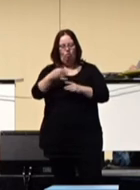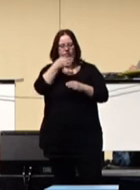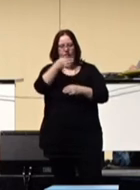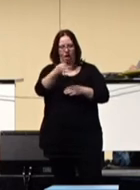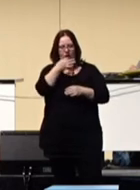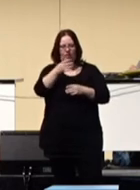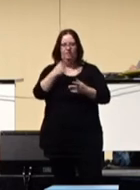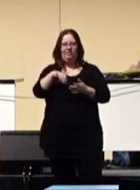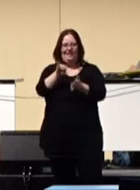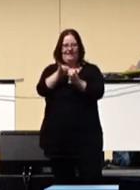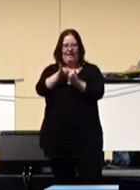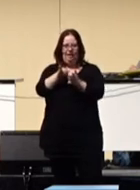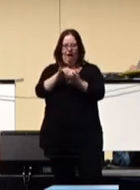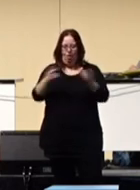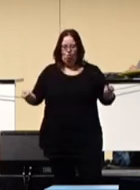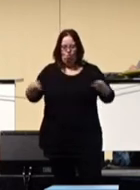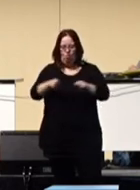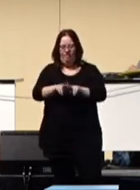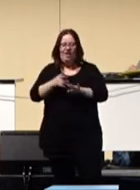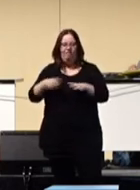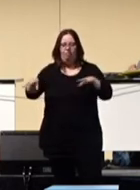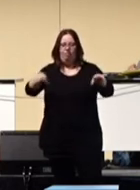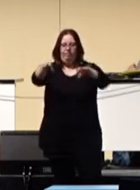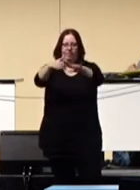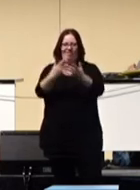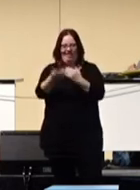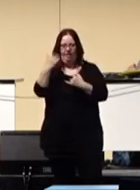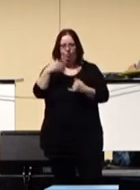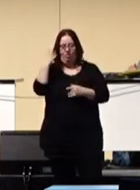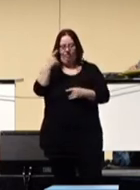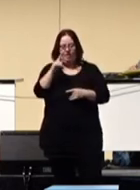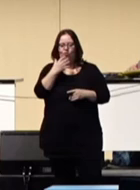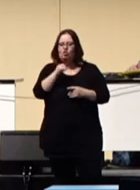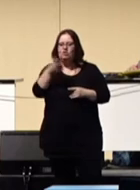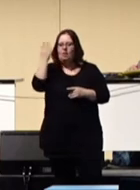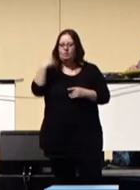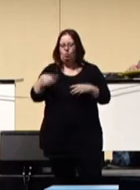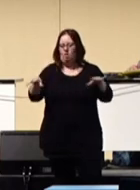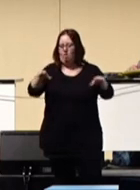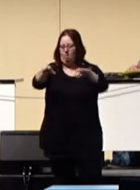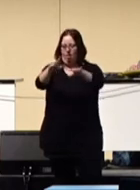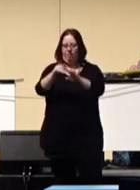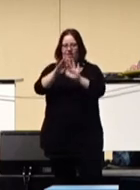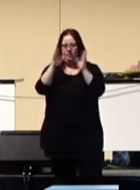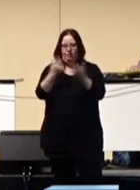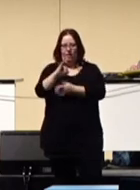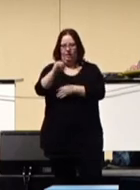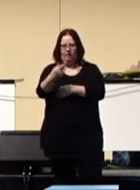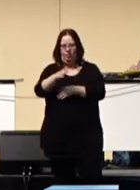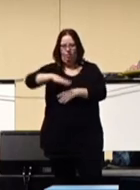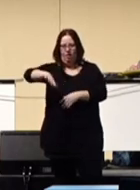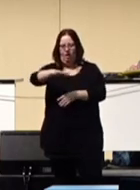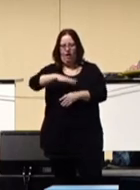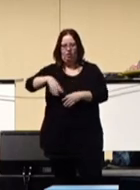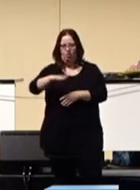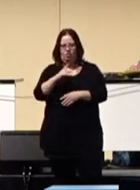in die zentrale Bewirtschaftung dieses Themas gegangen sind, weil wir nicht wollen, dass in der gesamten